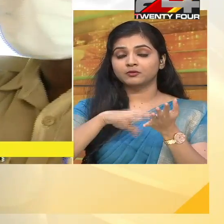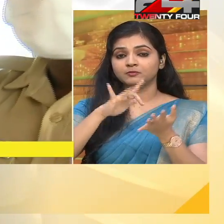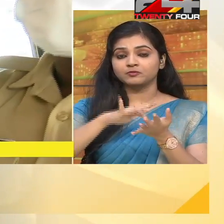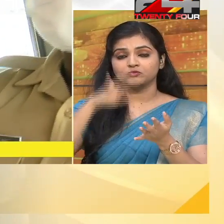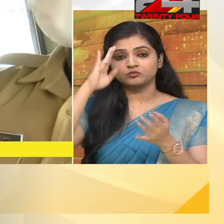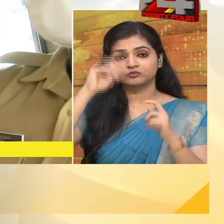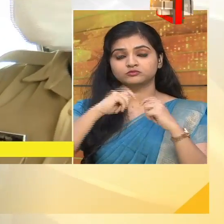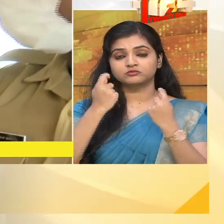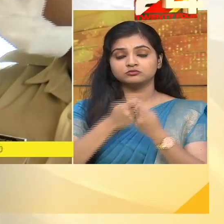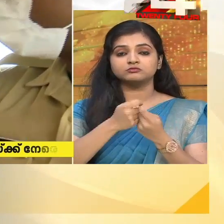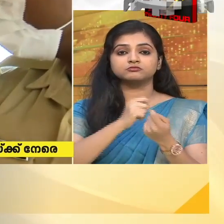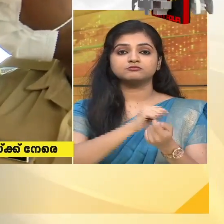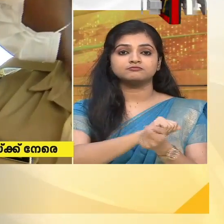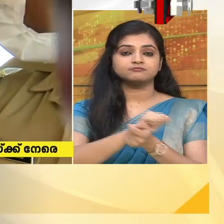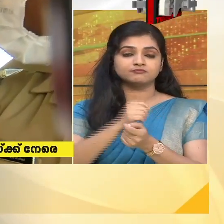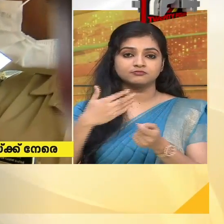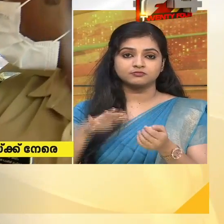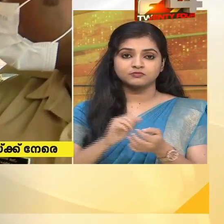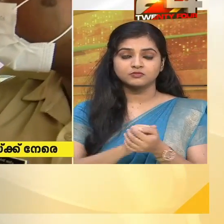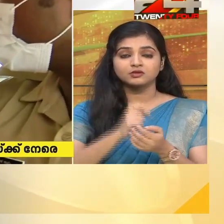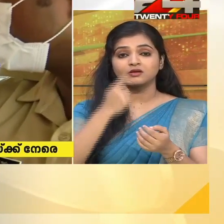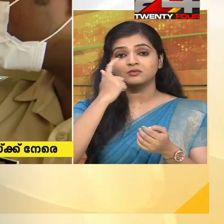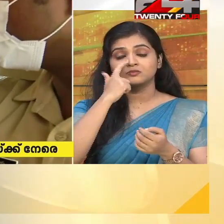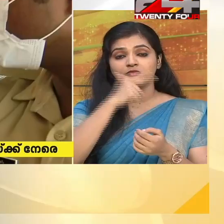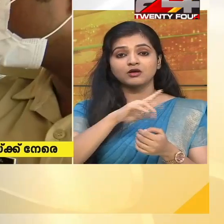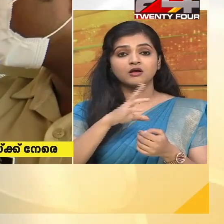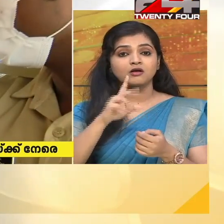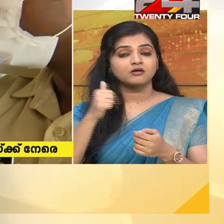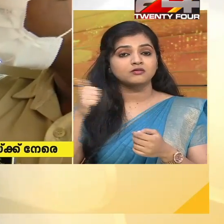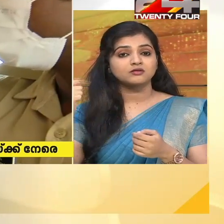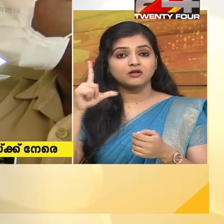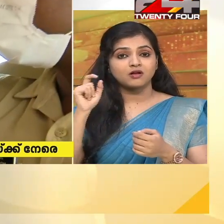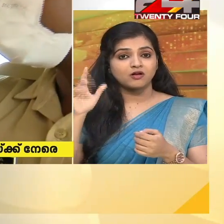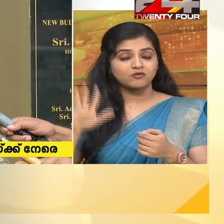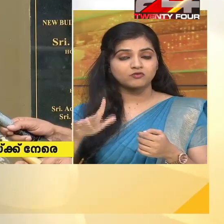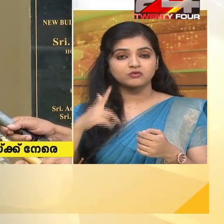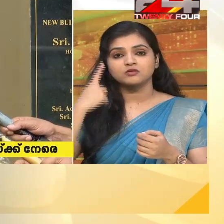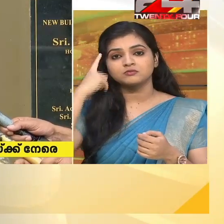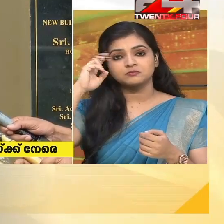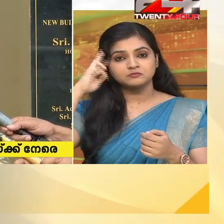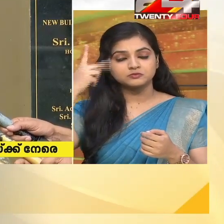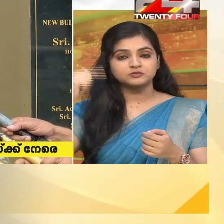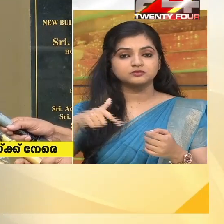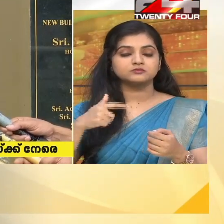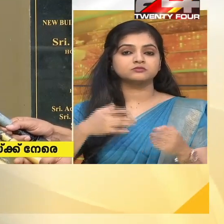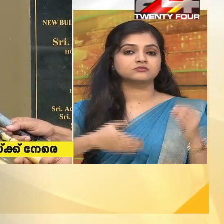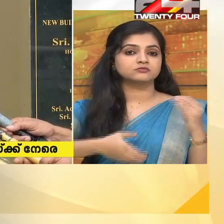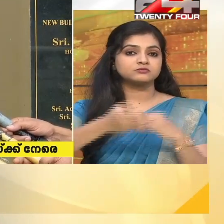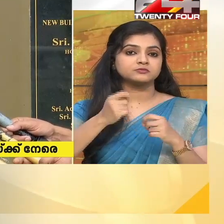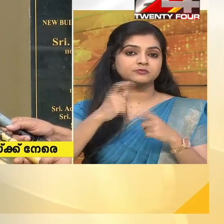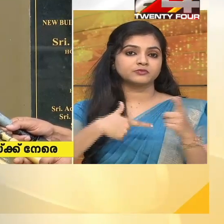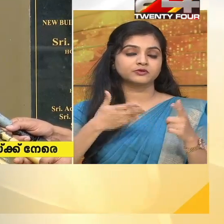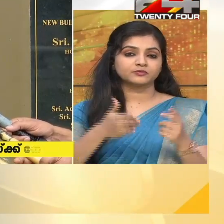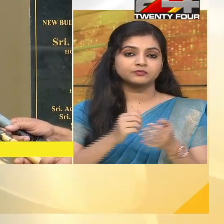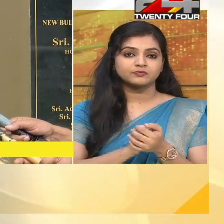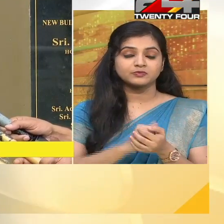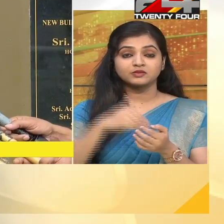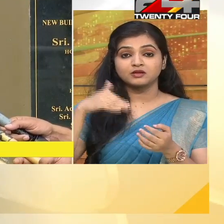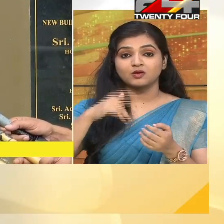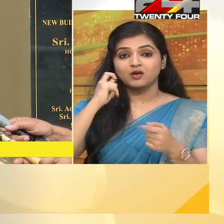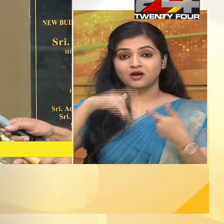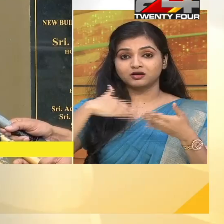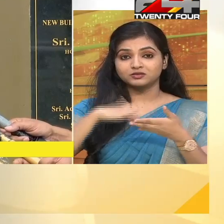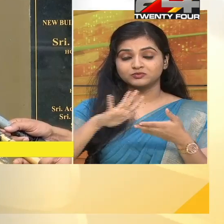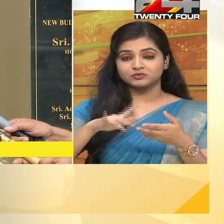സോനയ്ക്ക് പലരുമായുള്ള അവിഹിത ബന്ധമാണ് ആക്രമണത്തിന് കാരണമെന്നാണ് രാഹുൽ പോലീസിനോട് പറഞ്ഞത്. പ്രതി നിലവിലുള്ള ഭർത്താവുമായിട്ട്